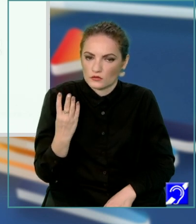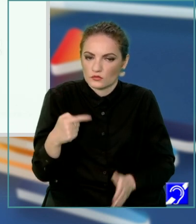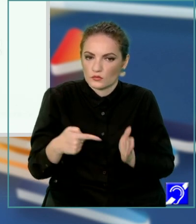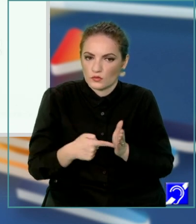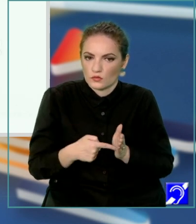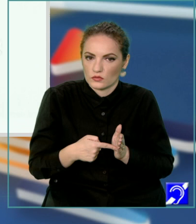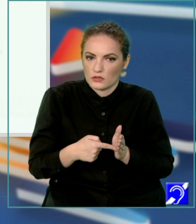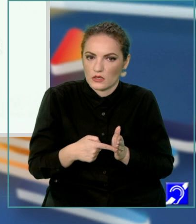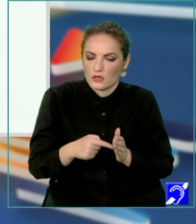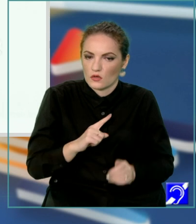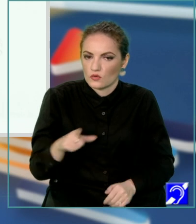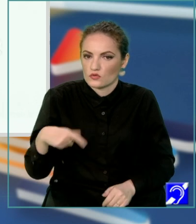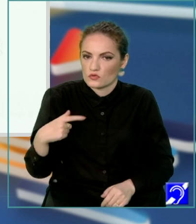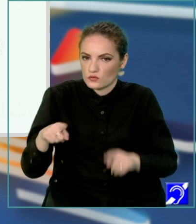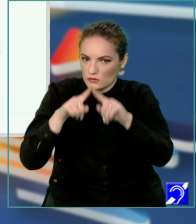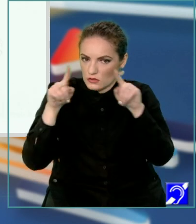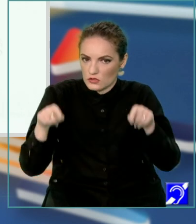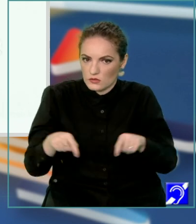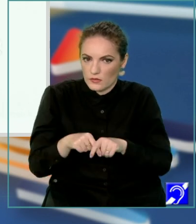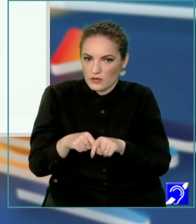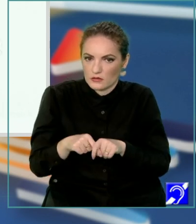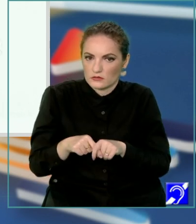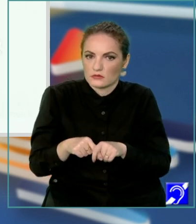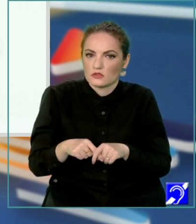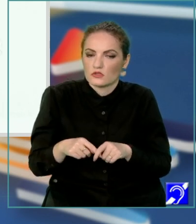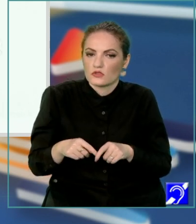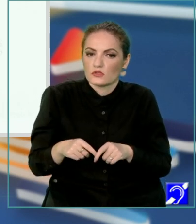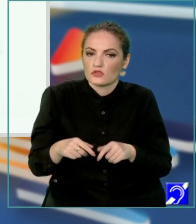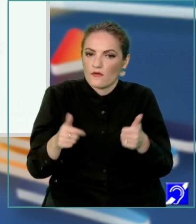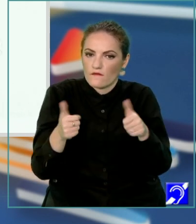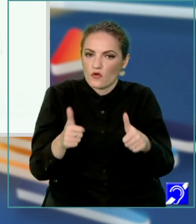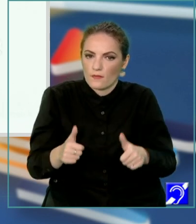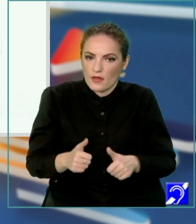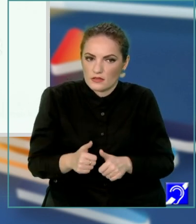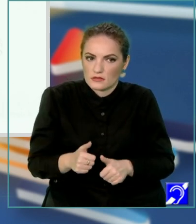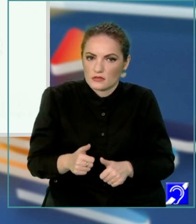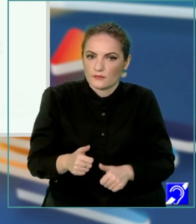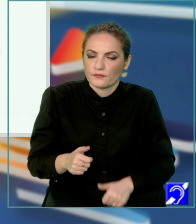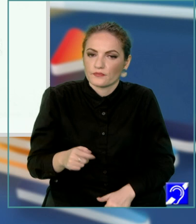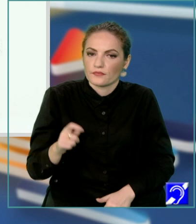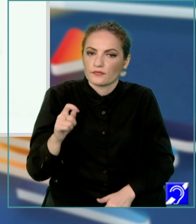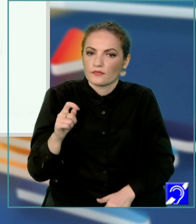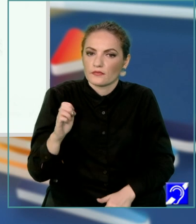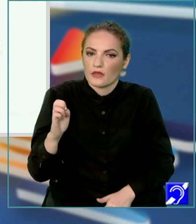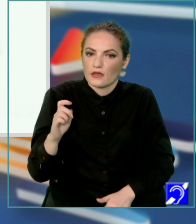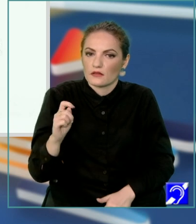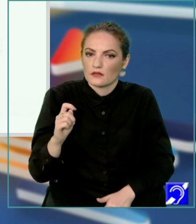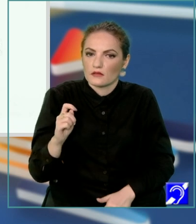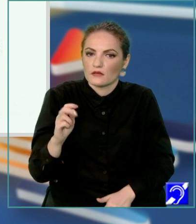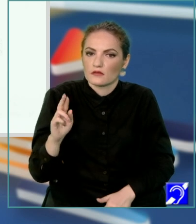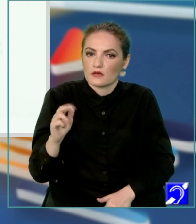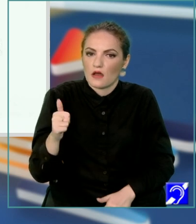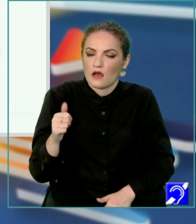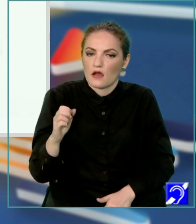ce le determină un tetraedru unind vârfurile obținem tetraedrul